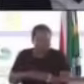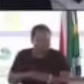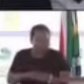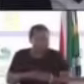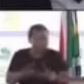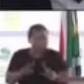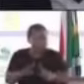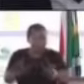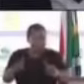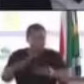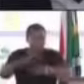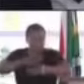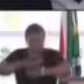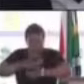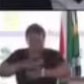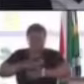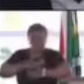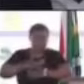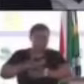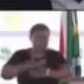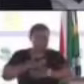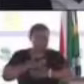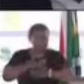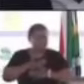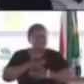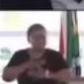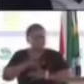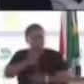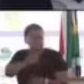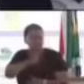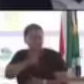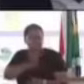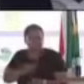Kodwa ngiyathokoza nina besilo ukuthi